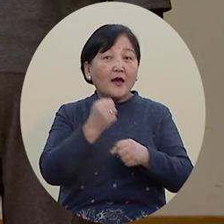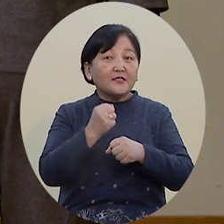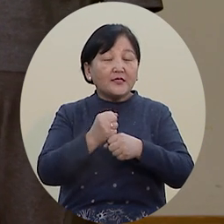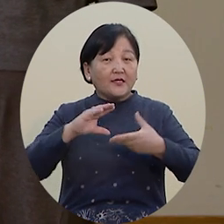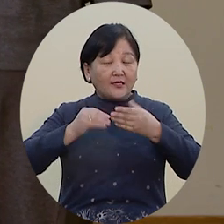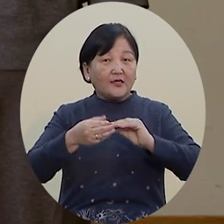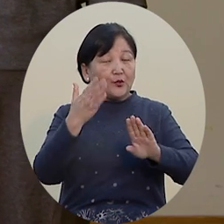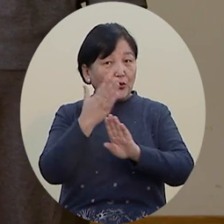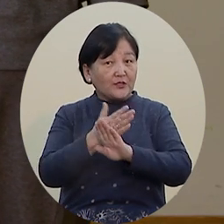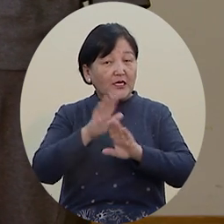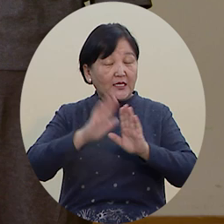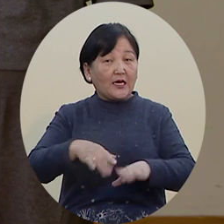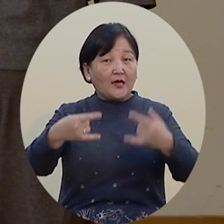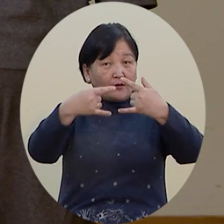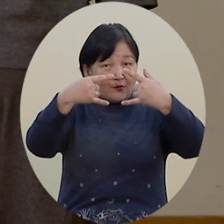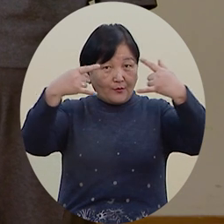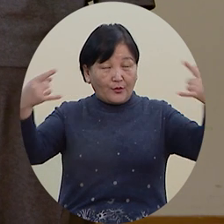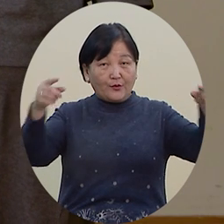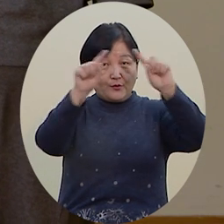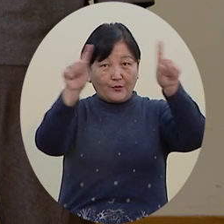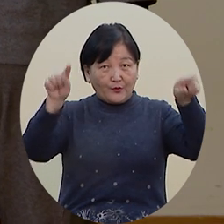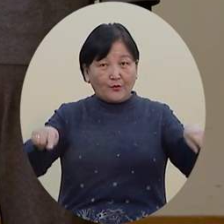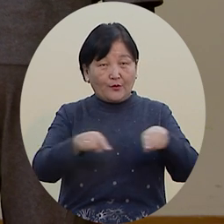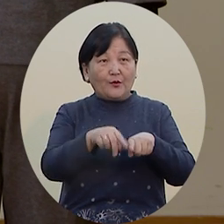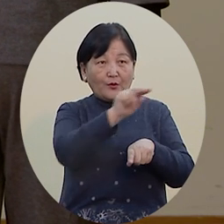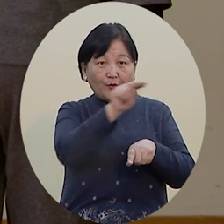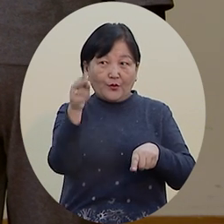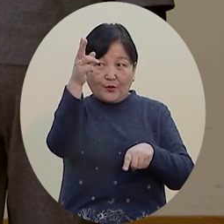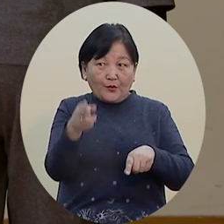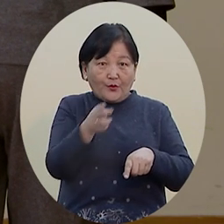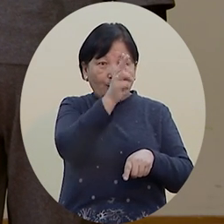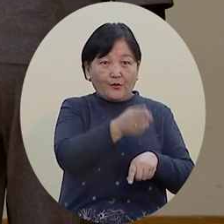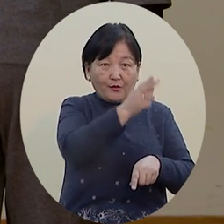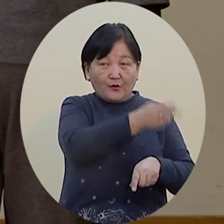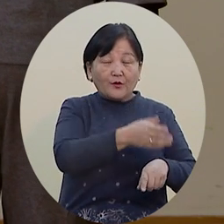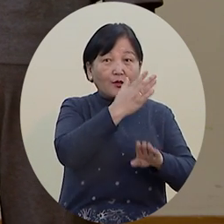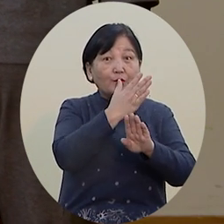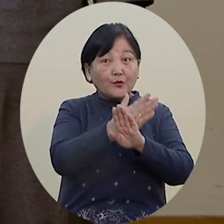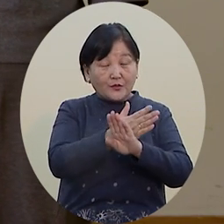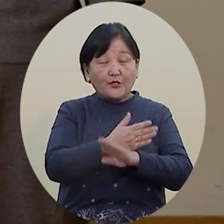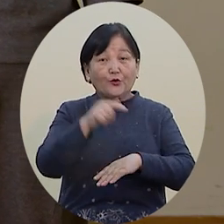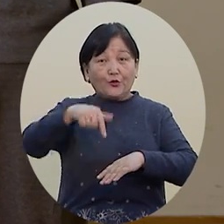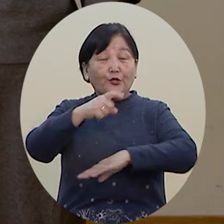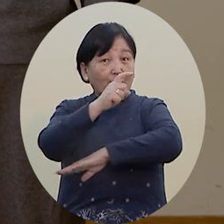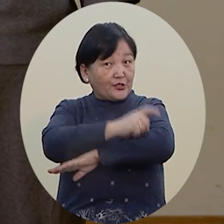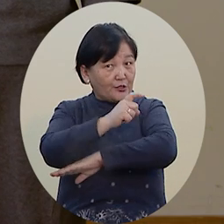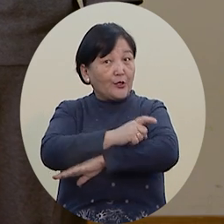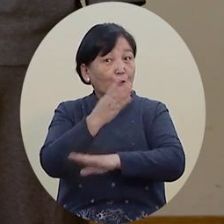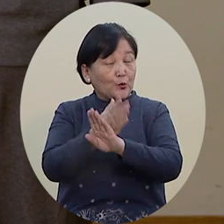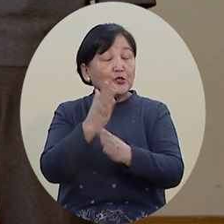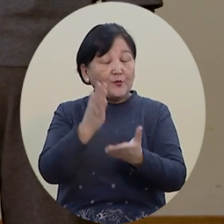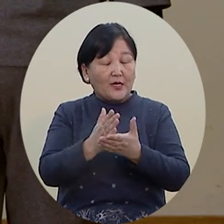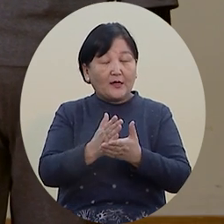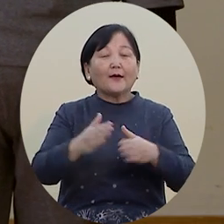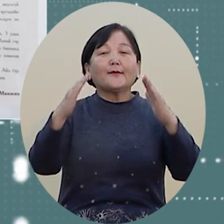хийсний эцэст бид нар хүснэгтийг байгуулж мэдээлэлд оруулж бол сурсан. За ингээд багш нь бол өнөөдрийн хичээл дуусж байна. За